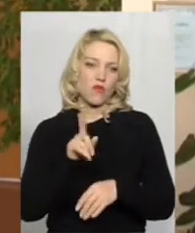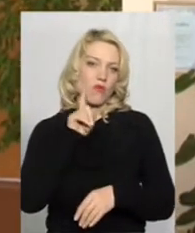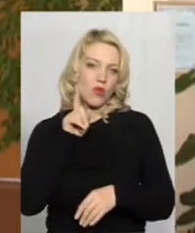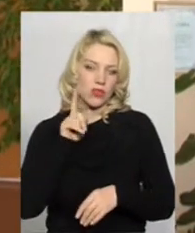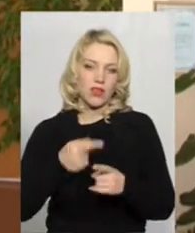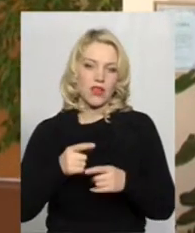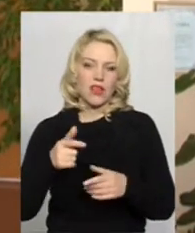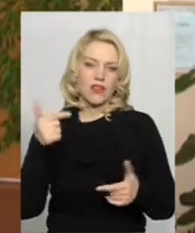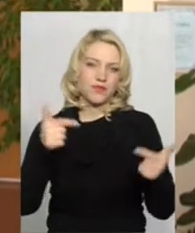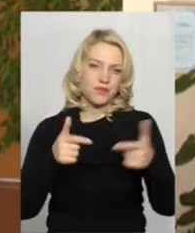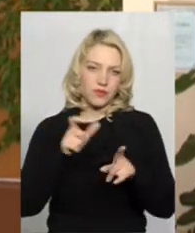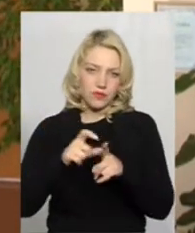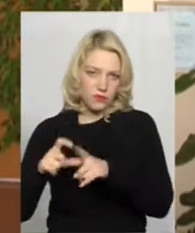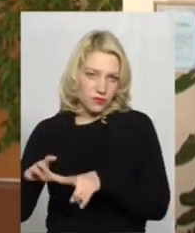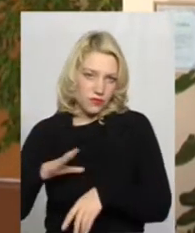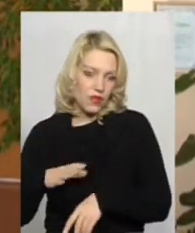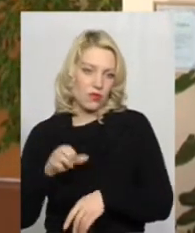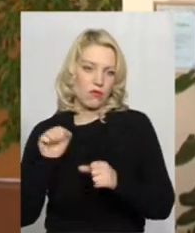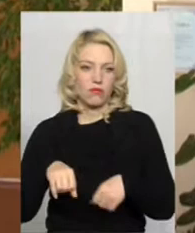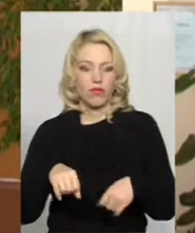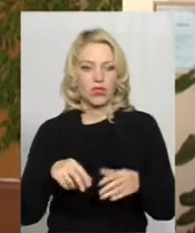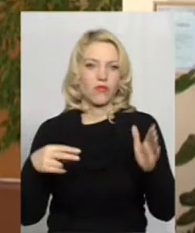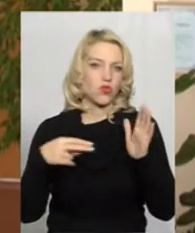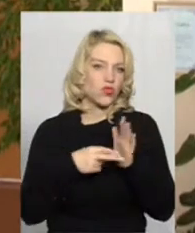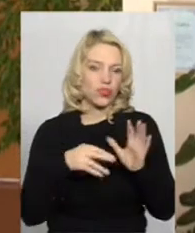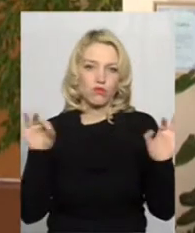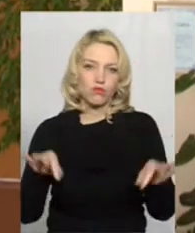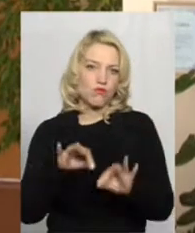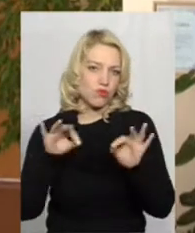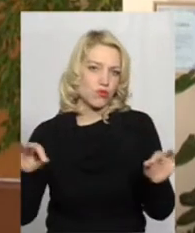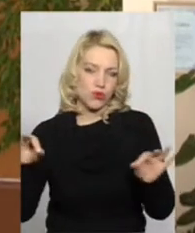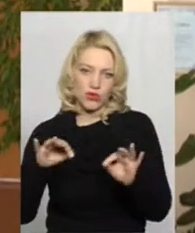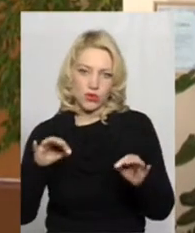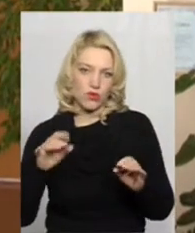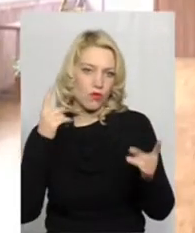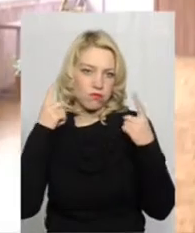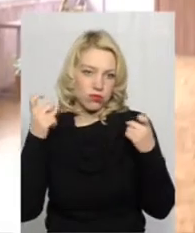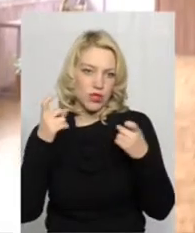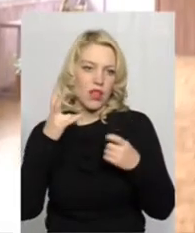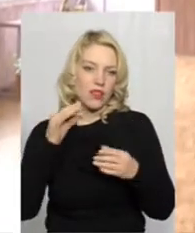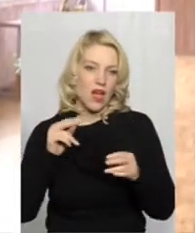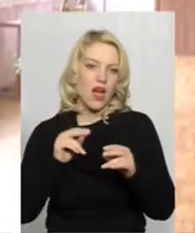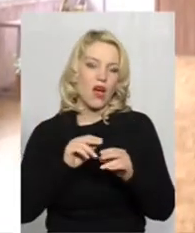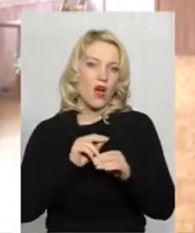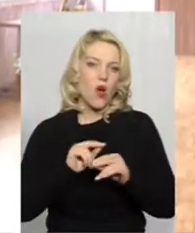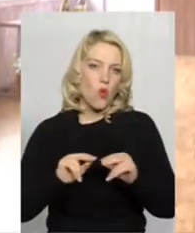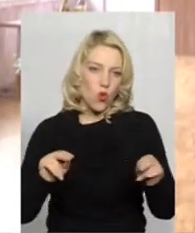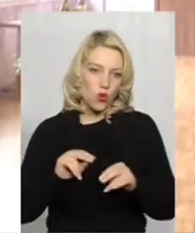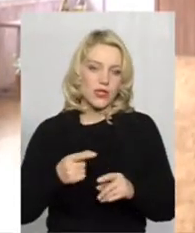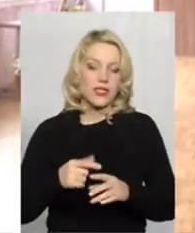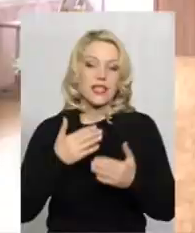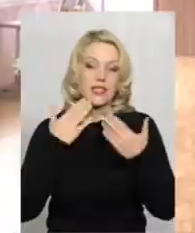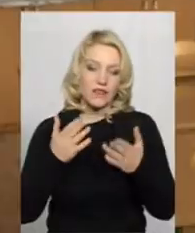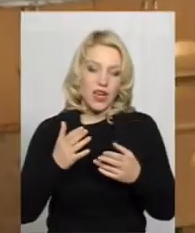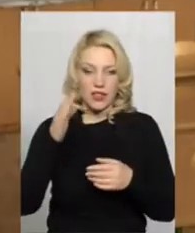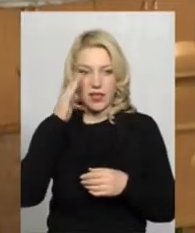вживав нецензурні слова, міг включити гучну музику на уроці. Зі слів вчителя. Звернень від батьків, вчителя чи